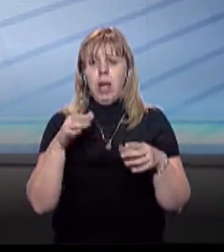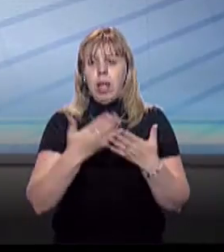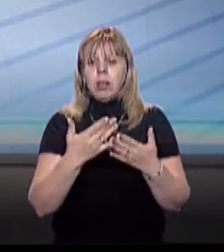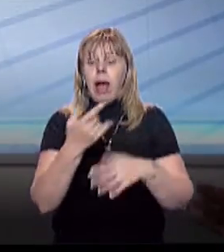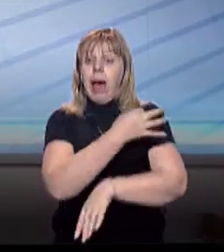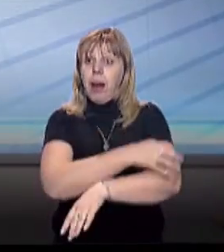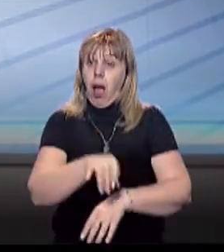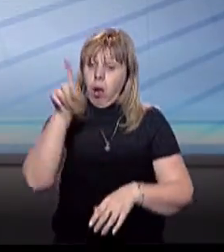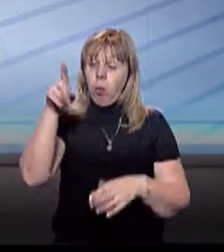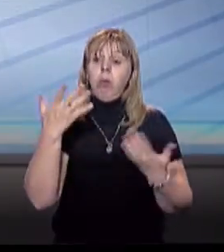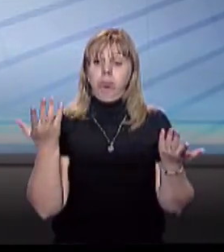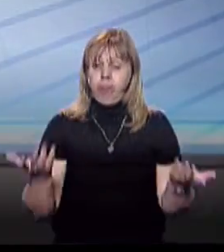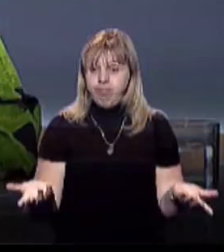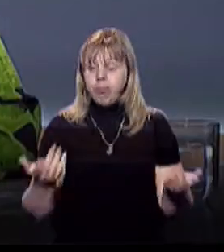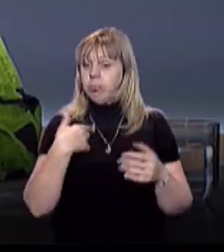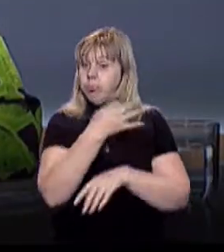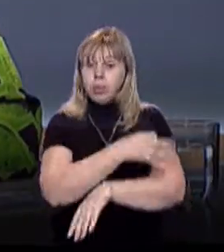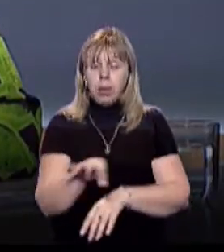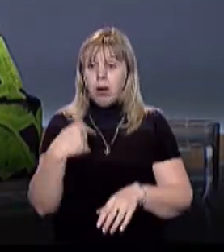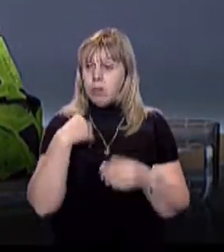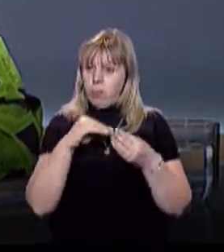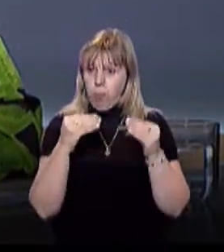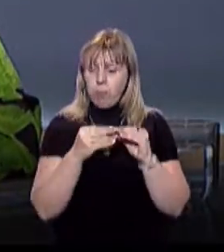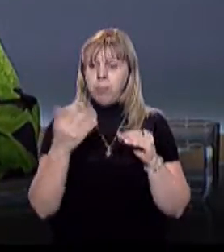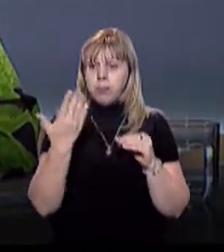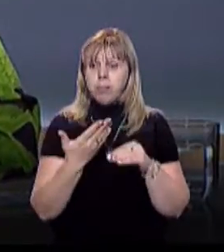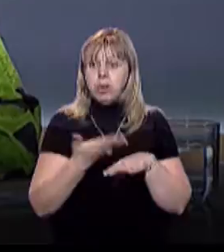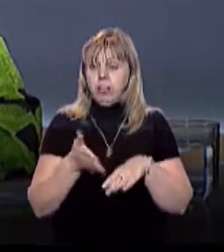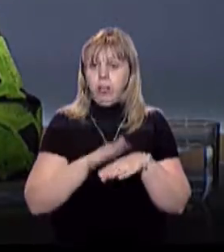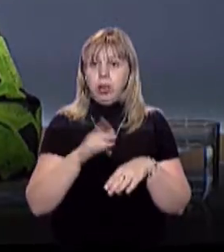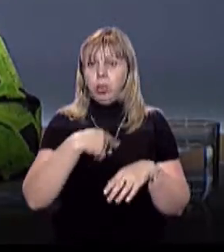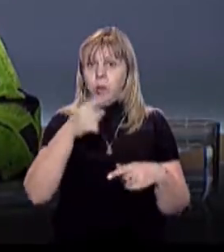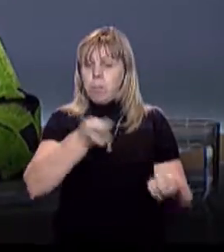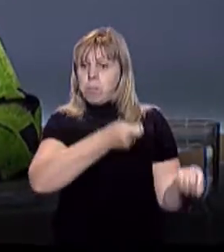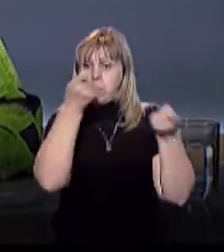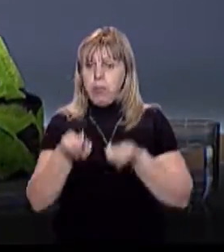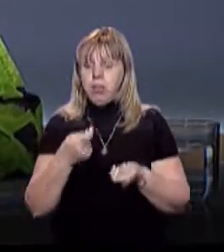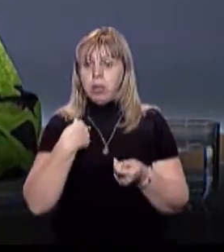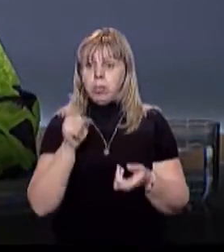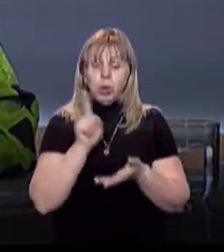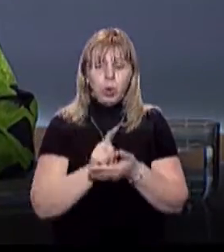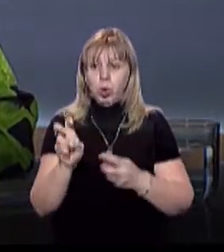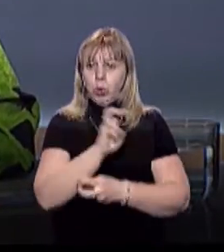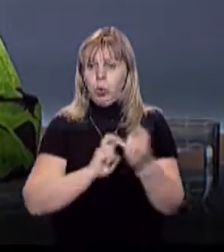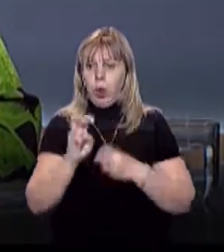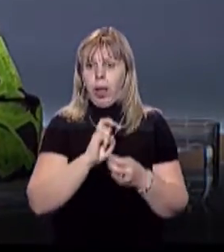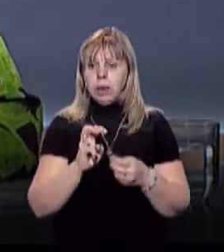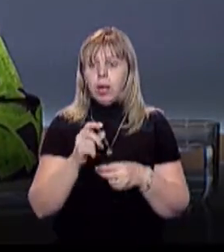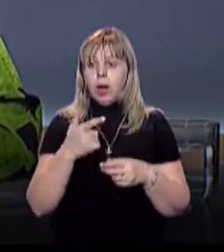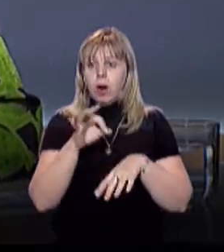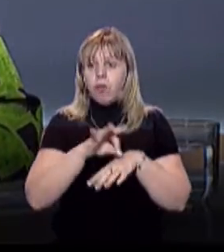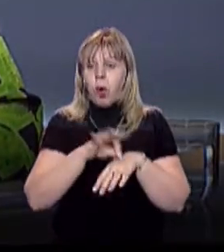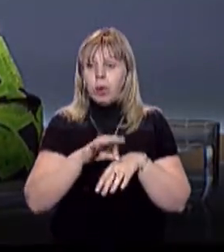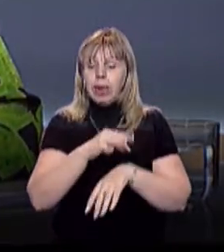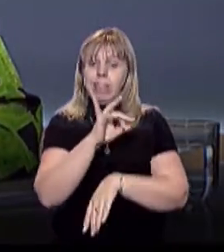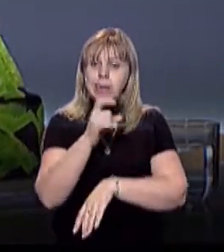із Рахова. З Рахова ми ніяк не можемо. І її накладно донорів вести. І тому тому ми мусимо шукати її донорів хворим